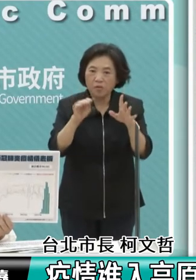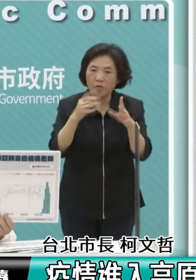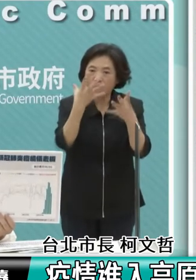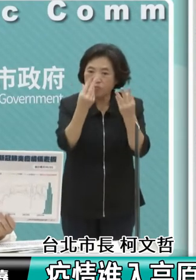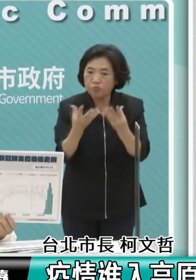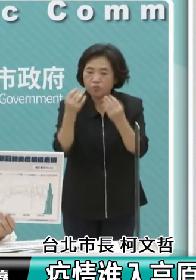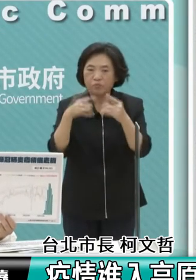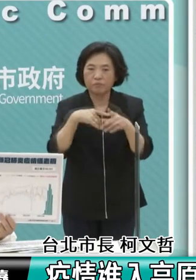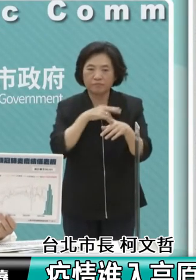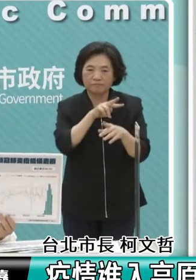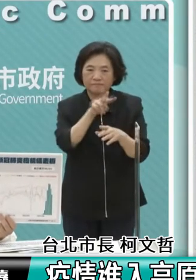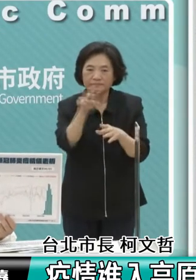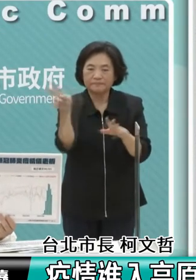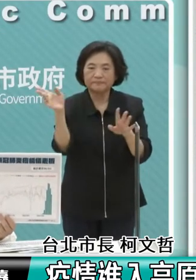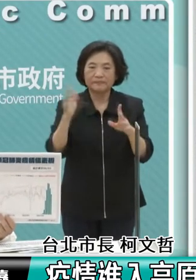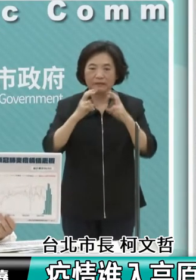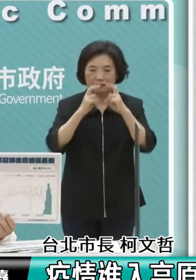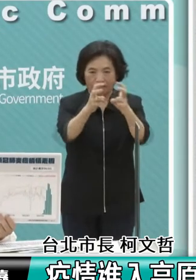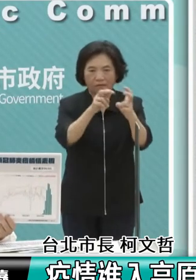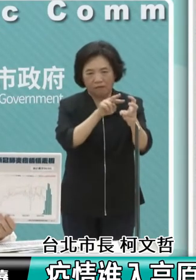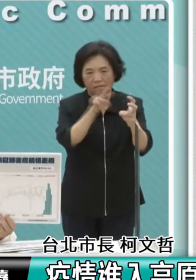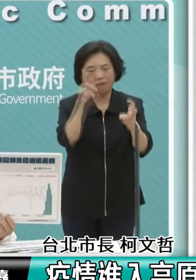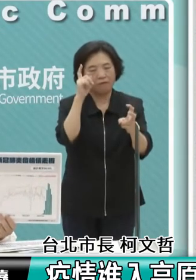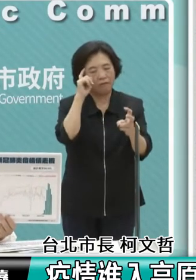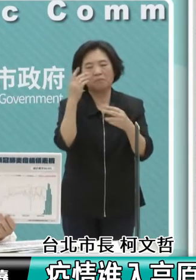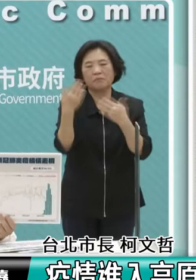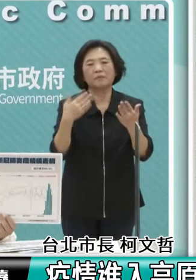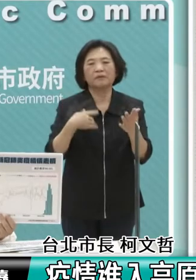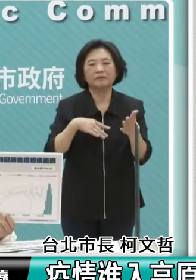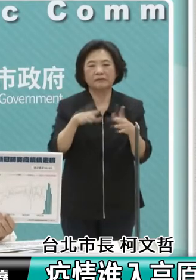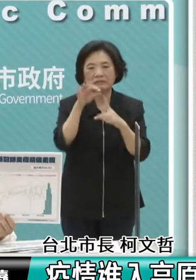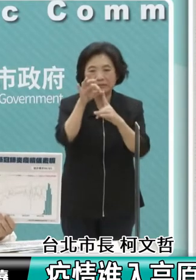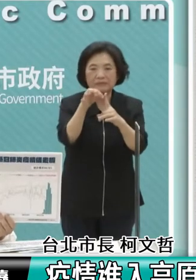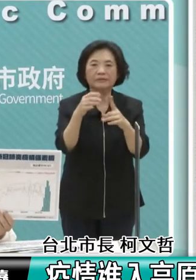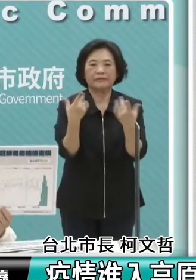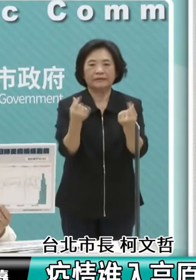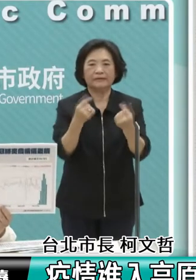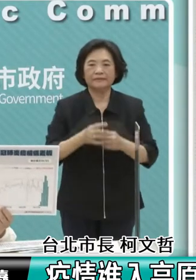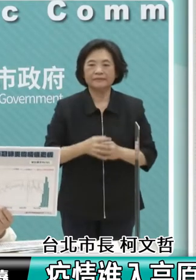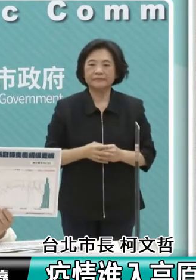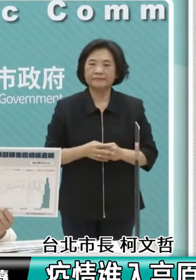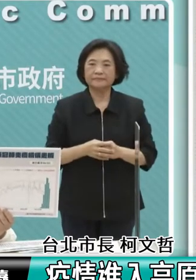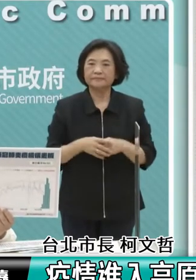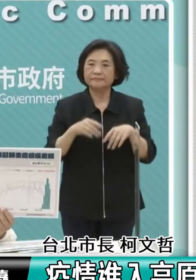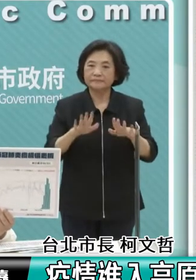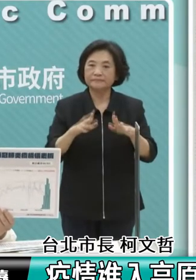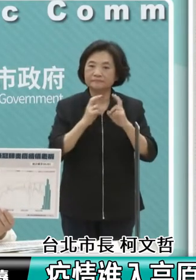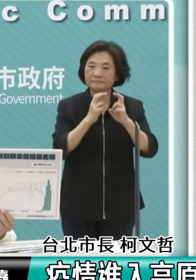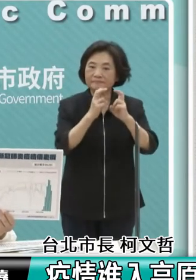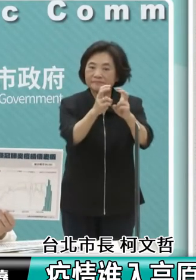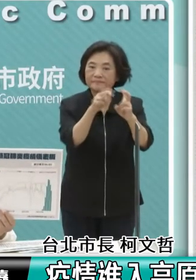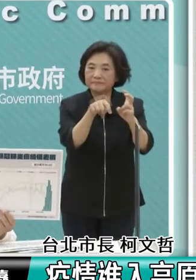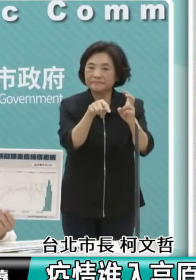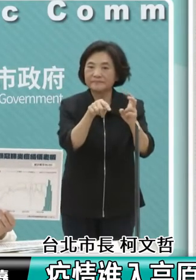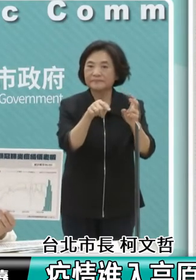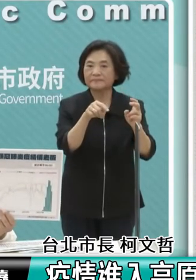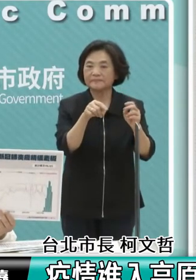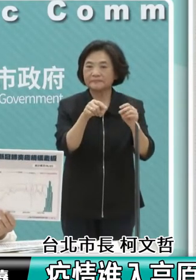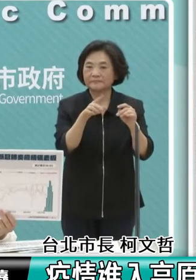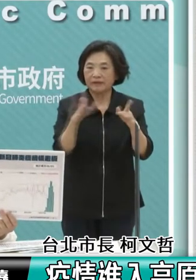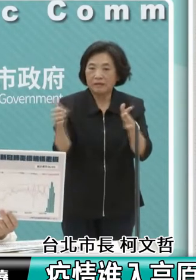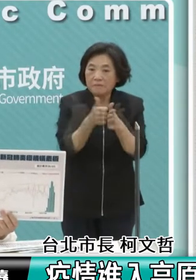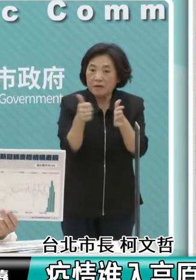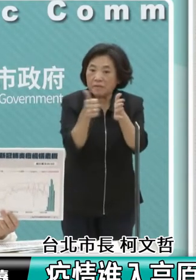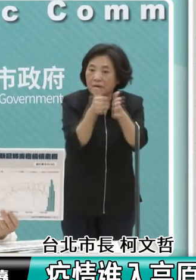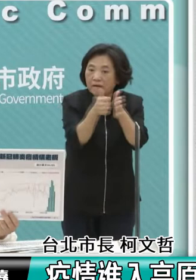最准的哈，看捷运跟公车的数量。我们目前哦捷运的这个流量